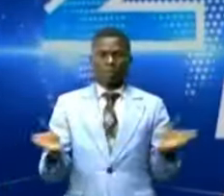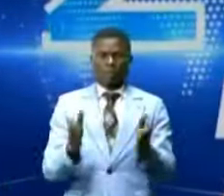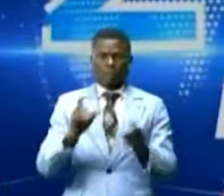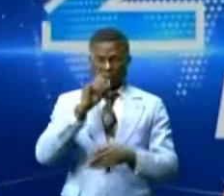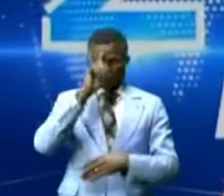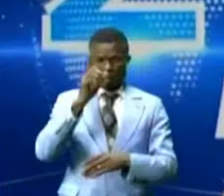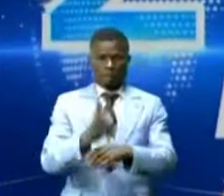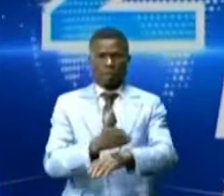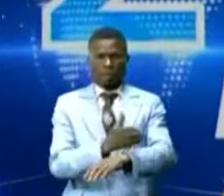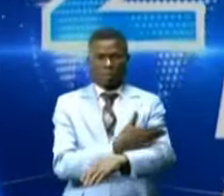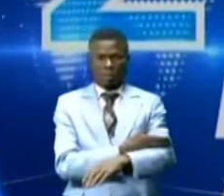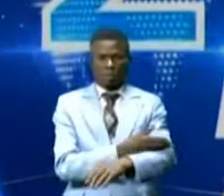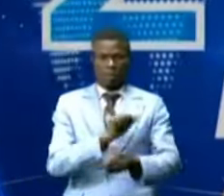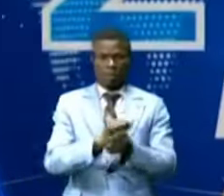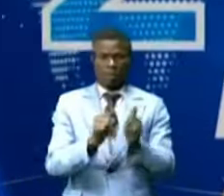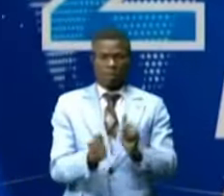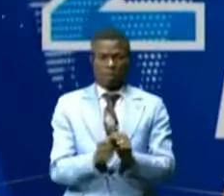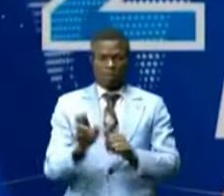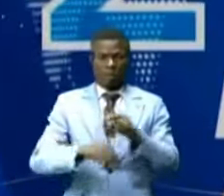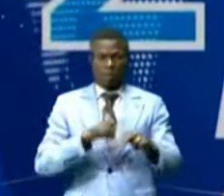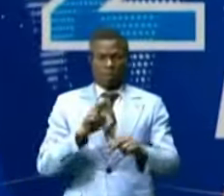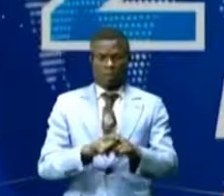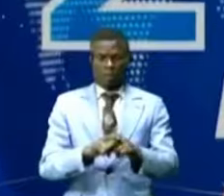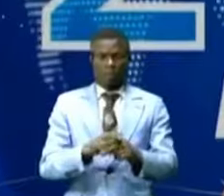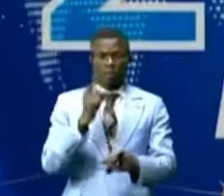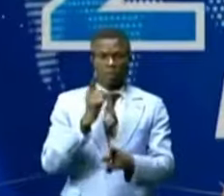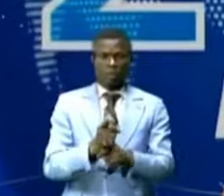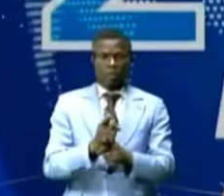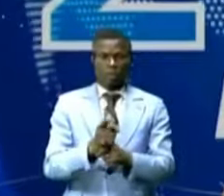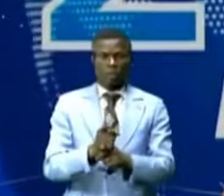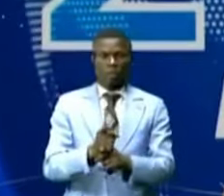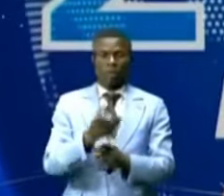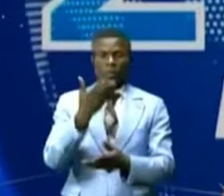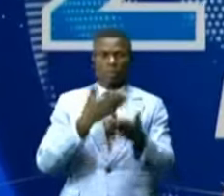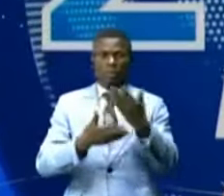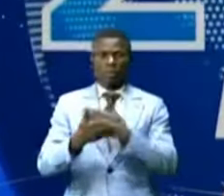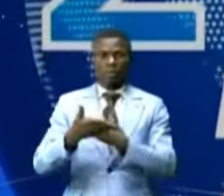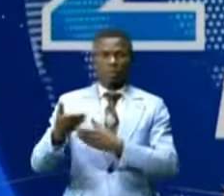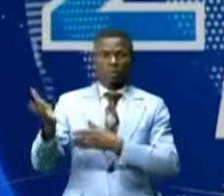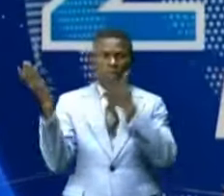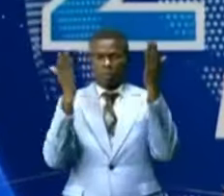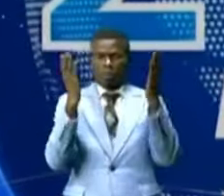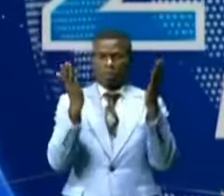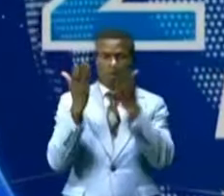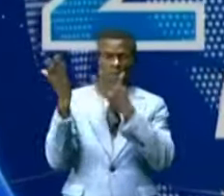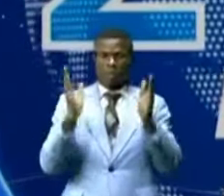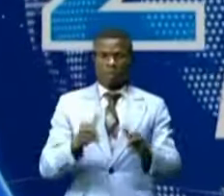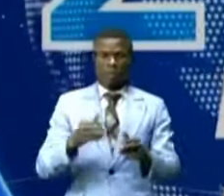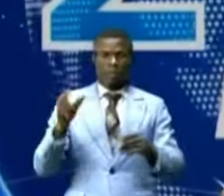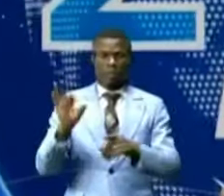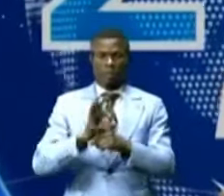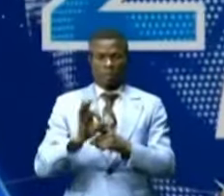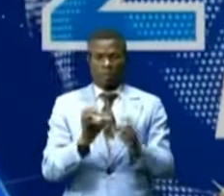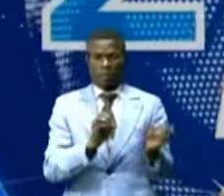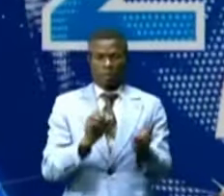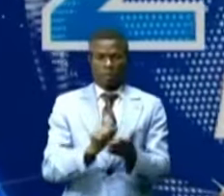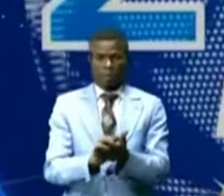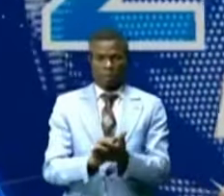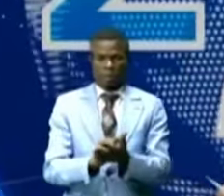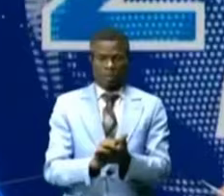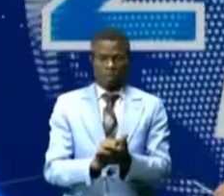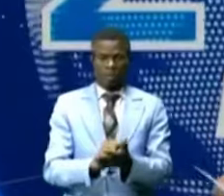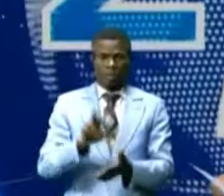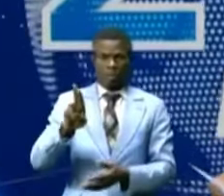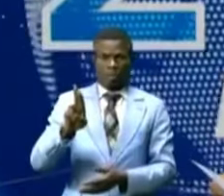capacité sur les procédures nationales justement de passation des marchés publics. Cette formation est organisée par